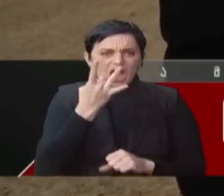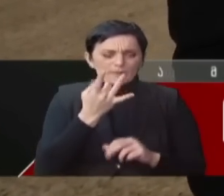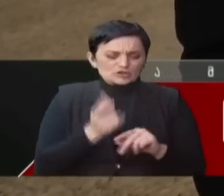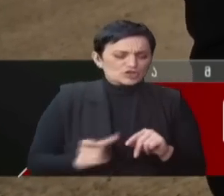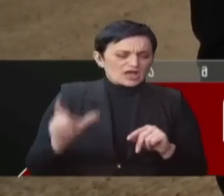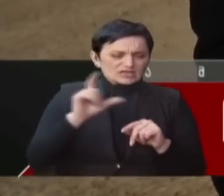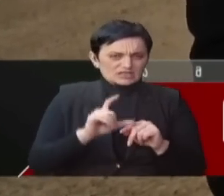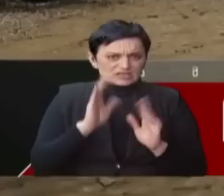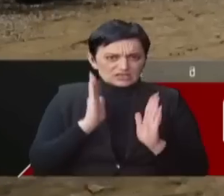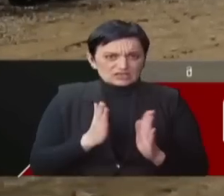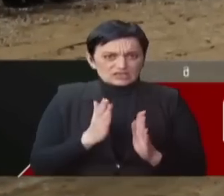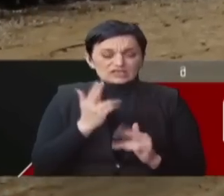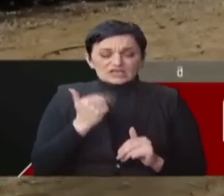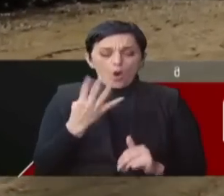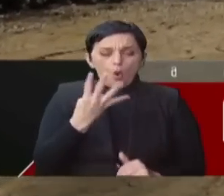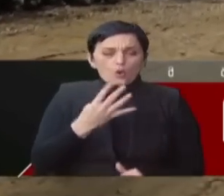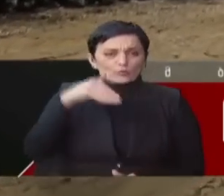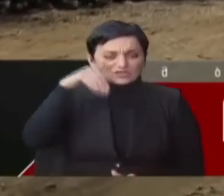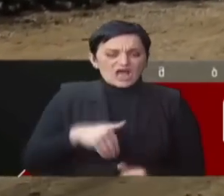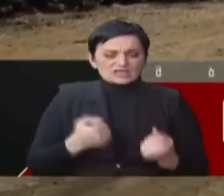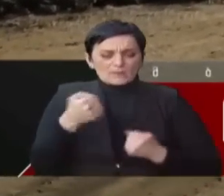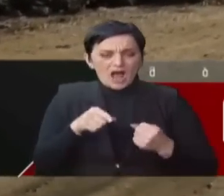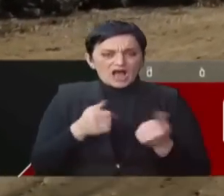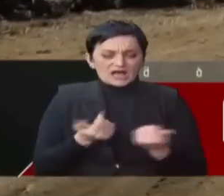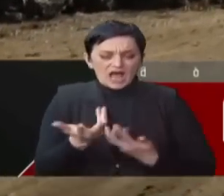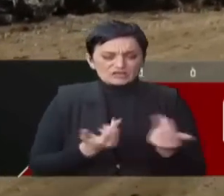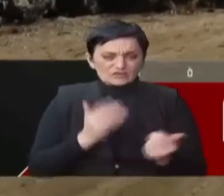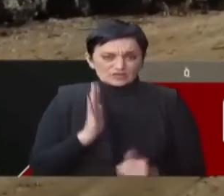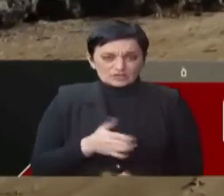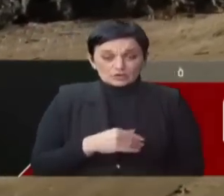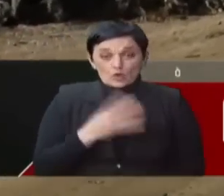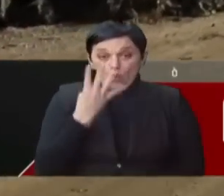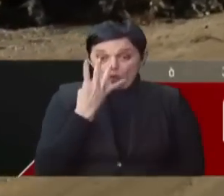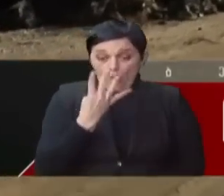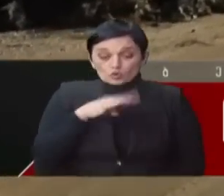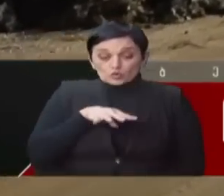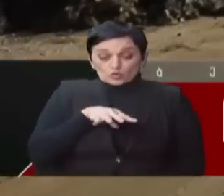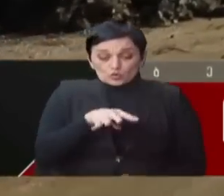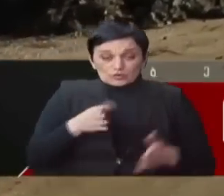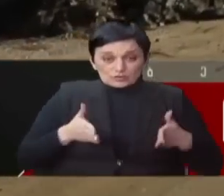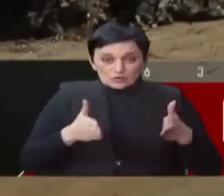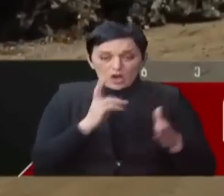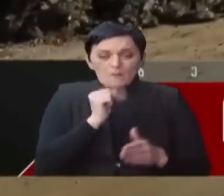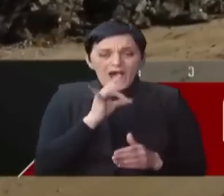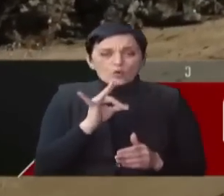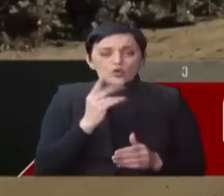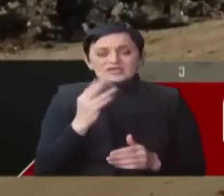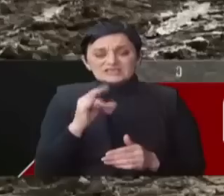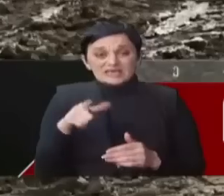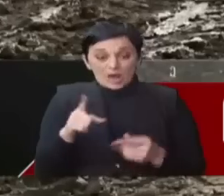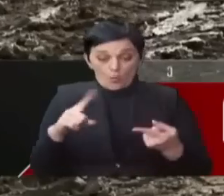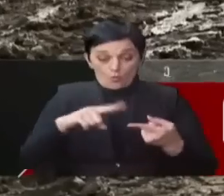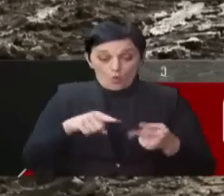გაზრდილი და უკვე 40000 მანქანაზე იქნება გათვლილი. 4-ზოლიანი ავტომაგისტრალი ბაკურციხის მონაკვეთზე